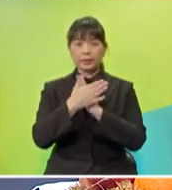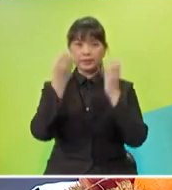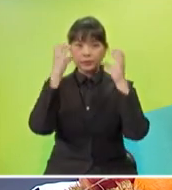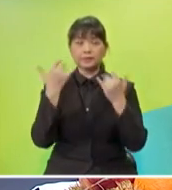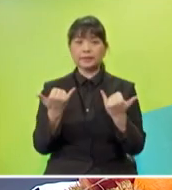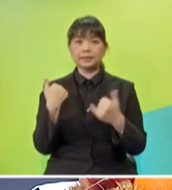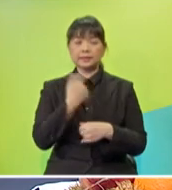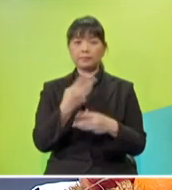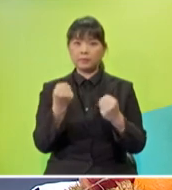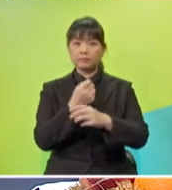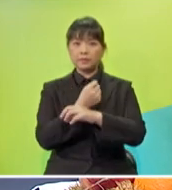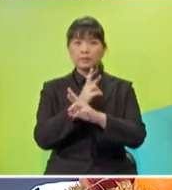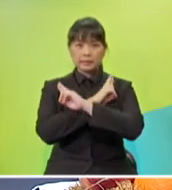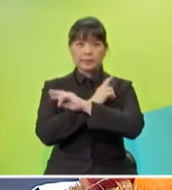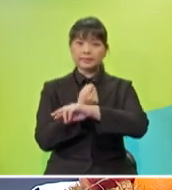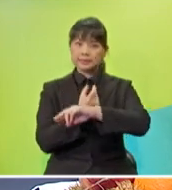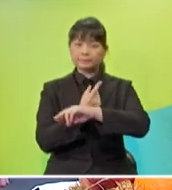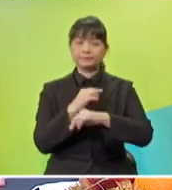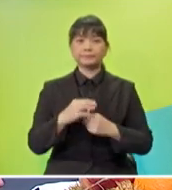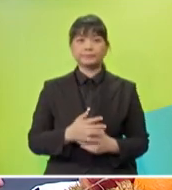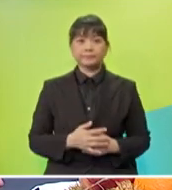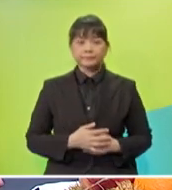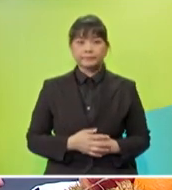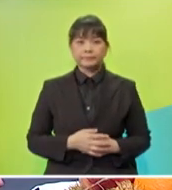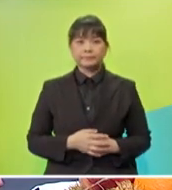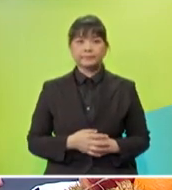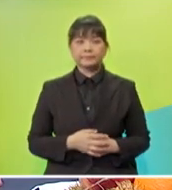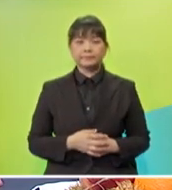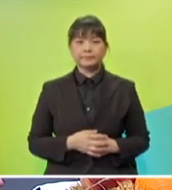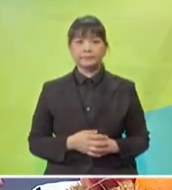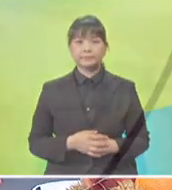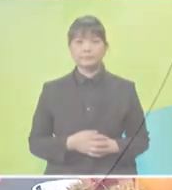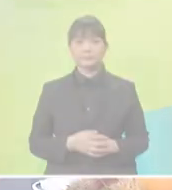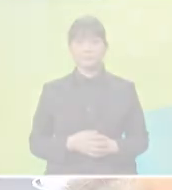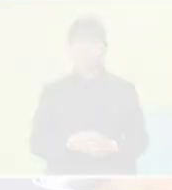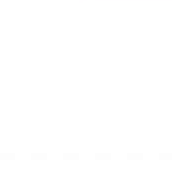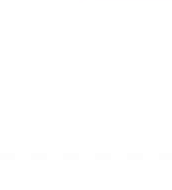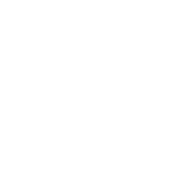Sekali lagi anda semenjak kemana selepas ini kita akan kembali dalam slot menengah rendah